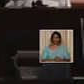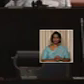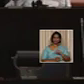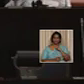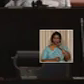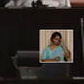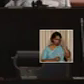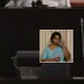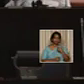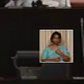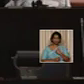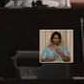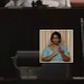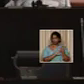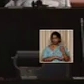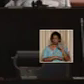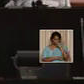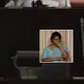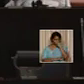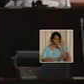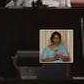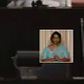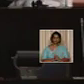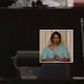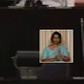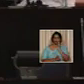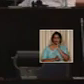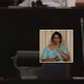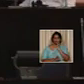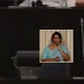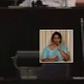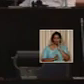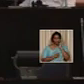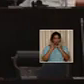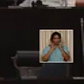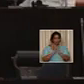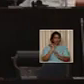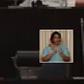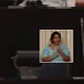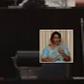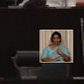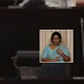තනෙක්තුමනි අපි ගිය සතියේ සංචාරක ඇමතුමත්